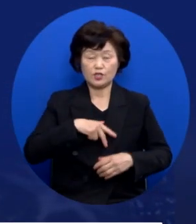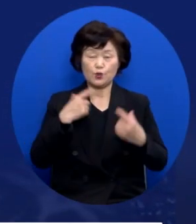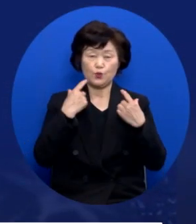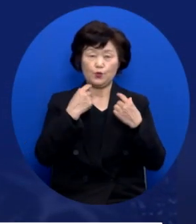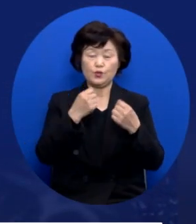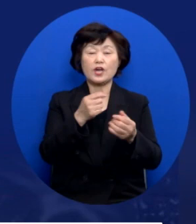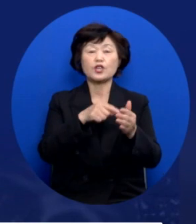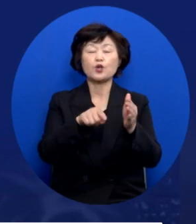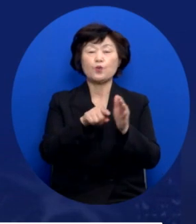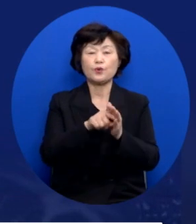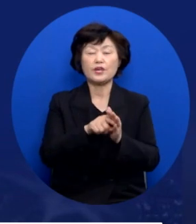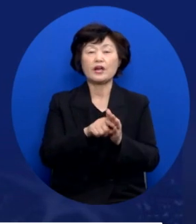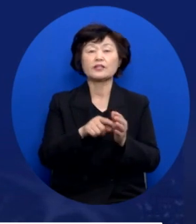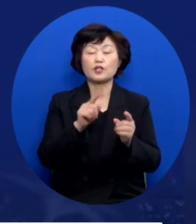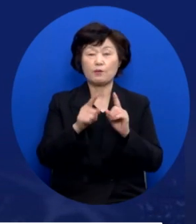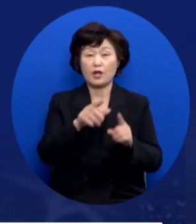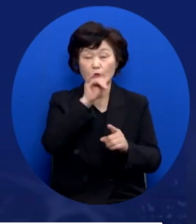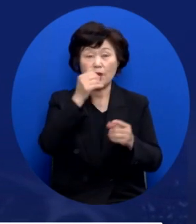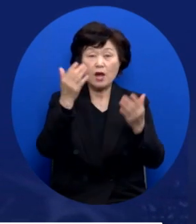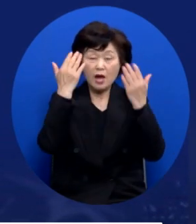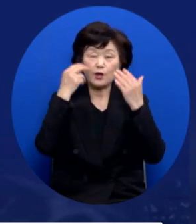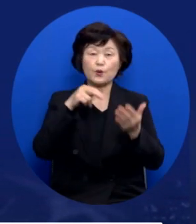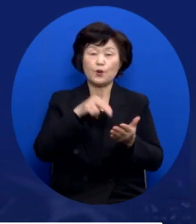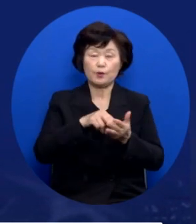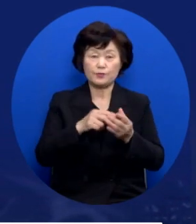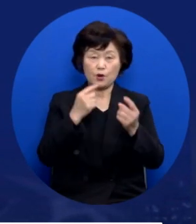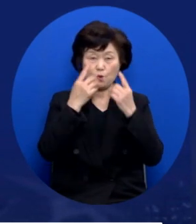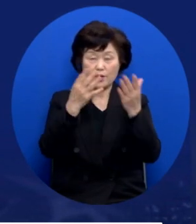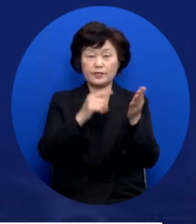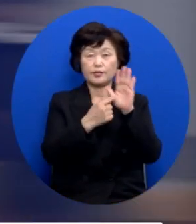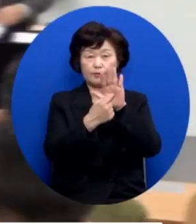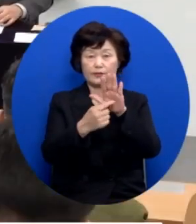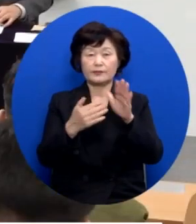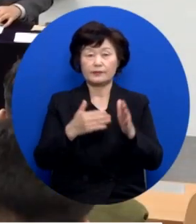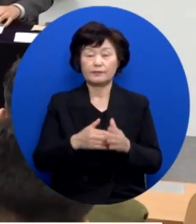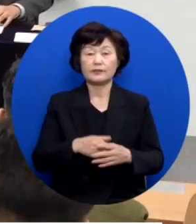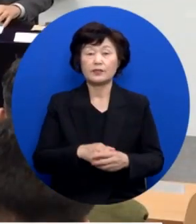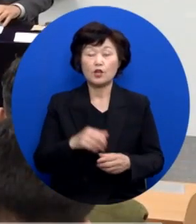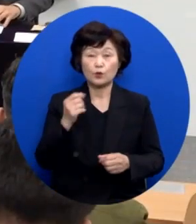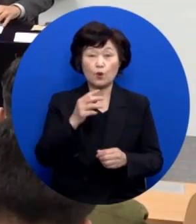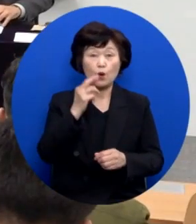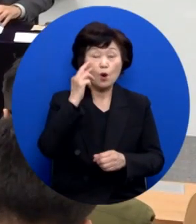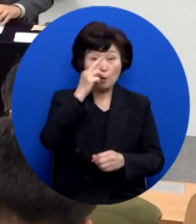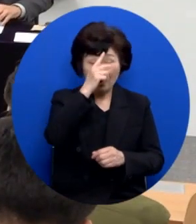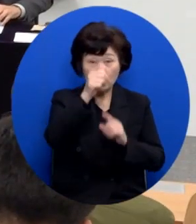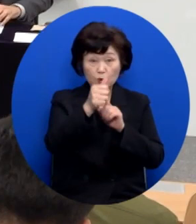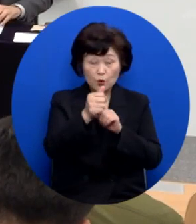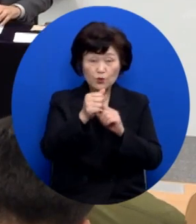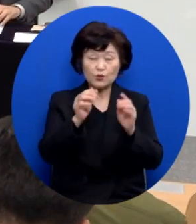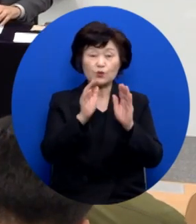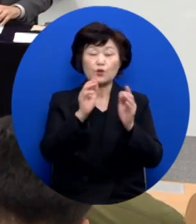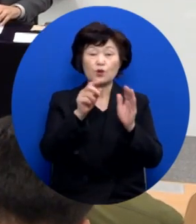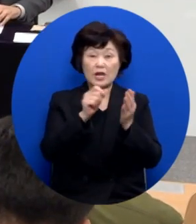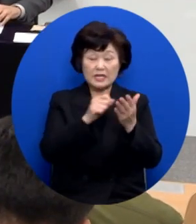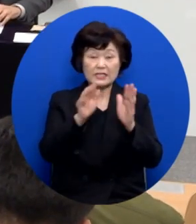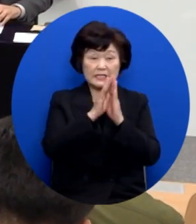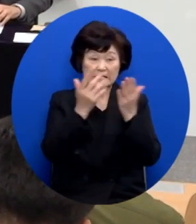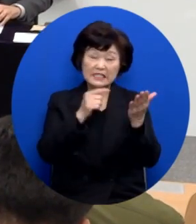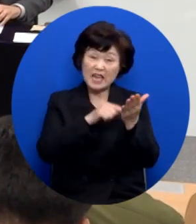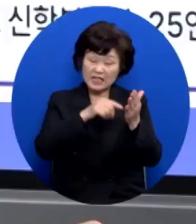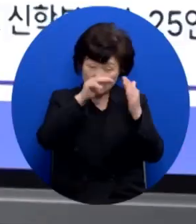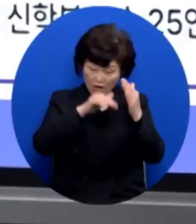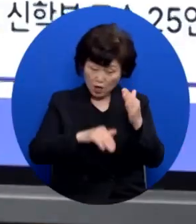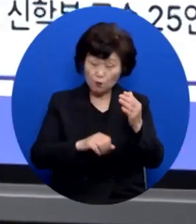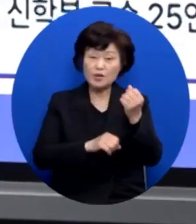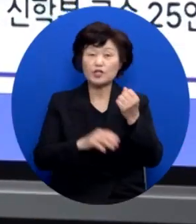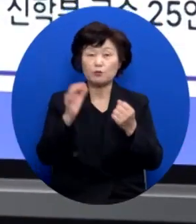유지하기 위한 조치라며 학교의 입장을 분명히 했습니다. 또 박 교수의 저서 창조의 신학에 서술된 내용을